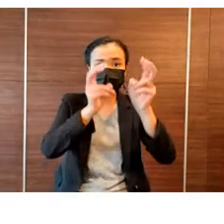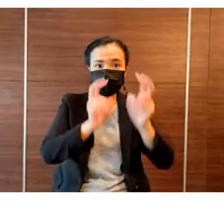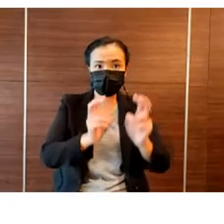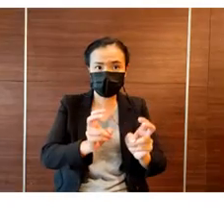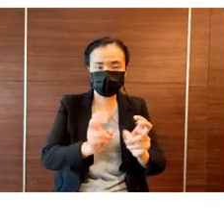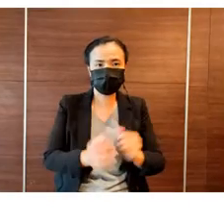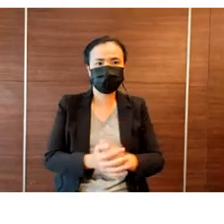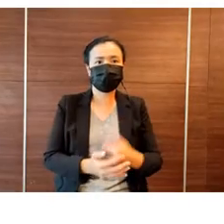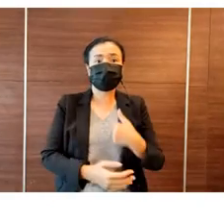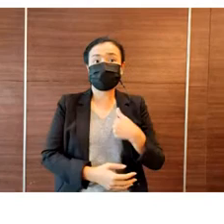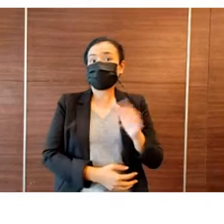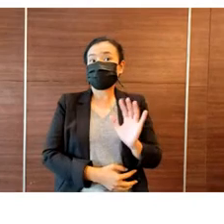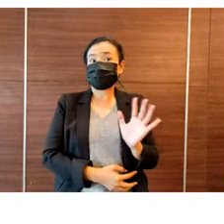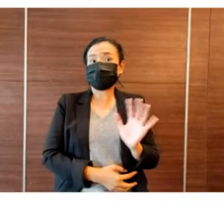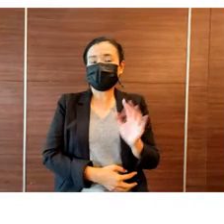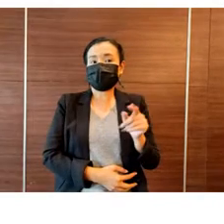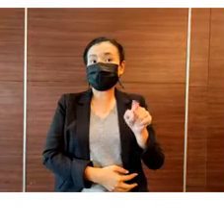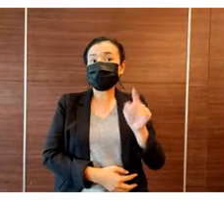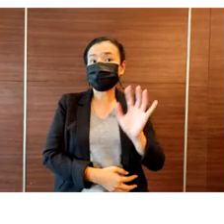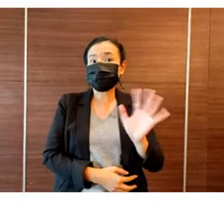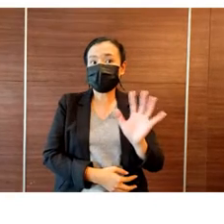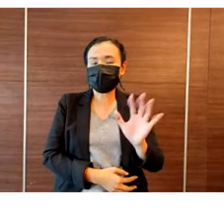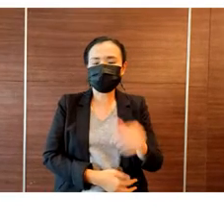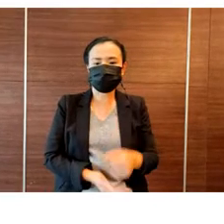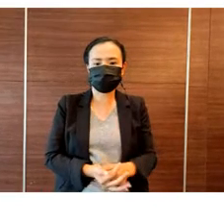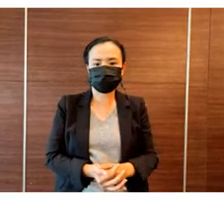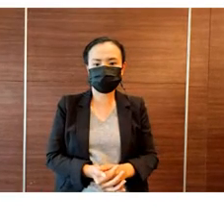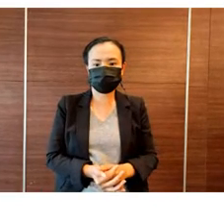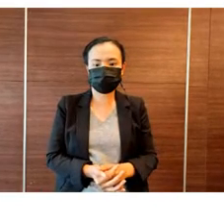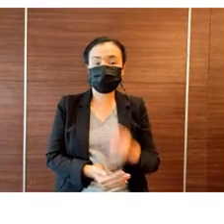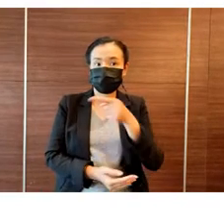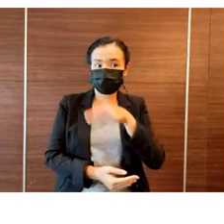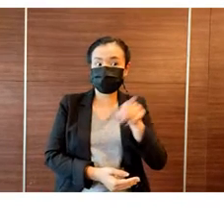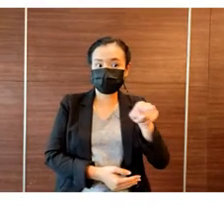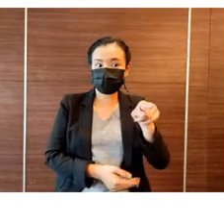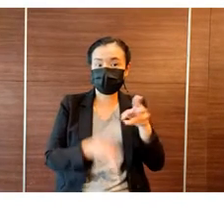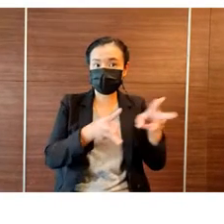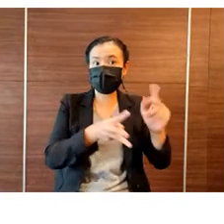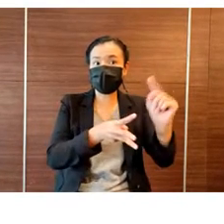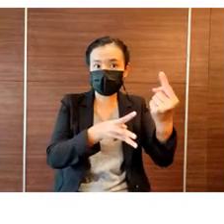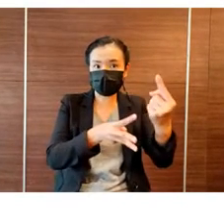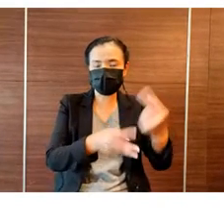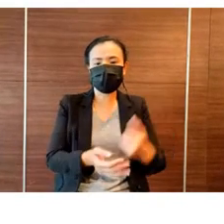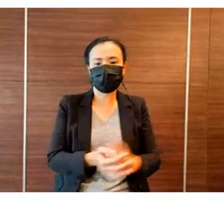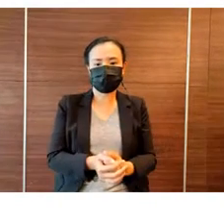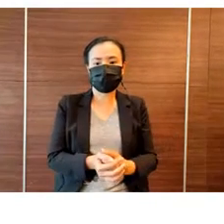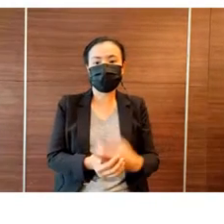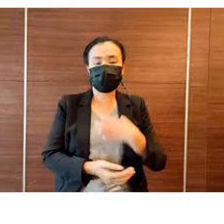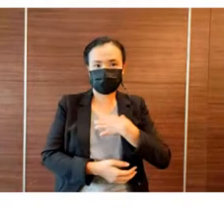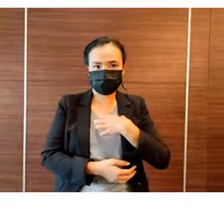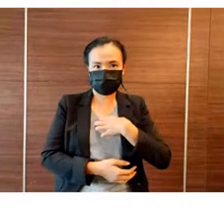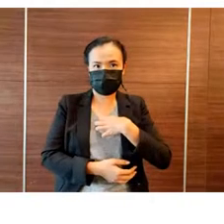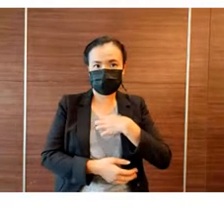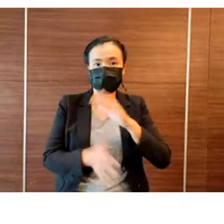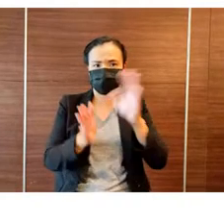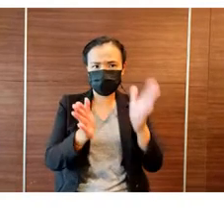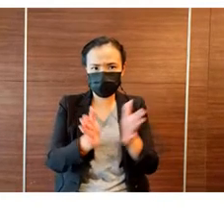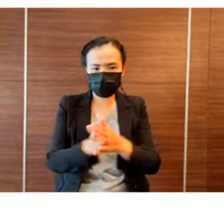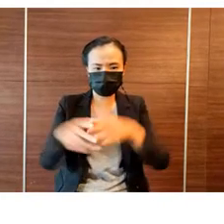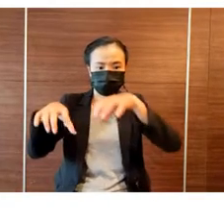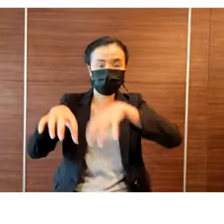ารถหรือถ้าไม่ใช่คุณถ้ามันไม่ใช่คุณไปหา reduction ตรงนี ้ อันเนี้ยผมอยากจะให้มันไปอยู่ในทุก